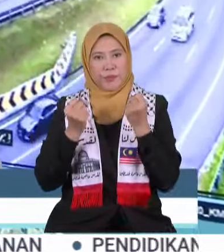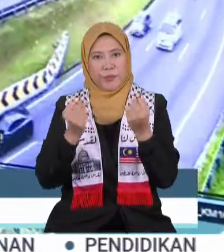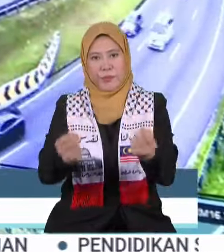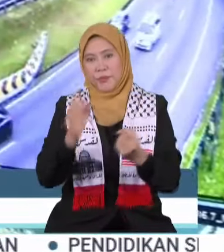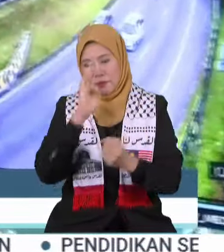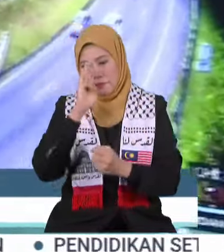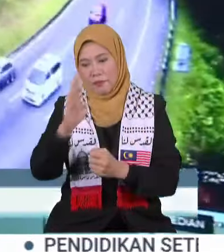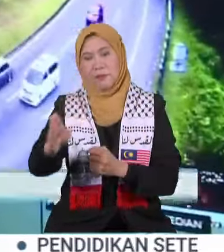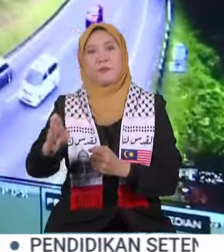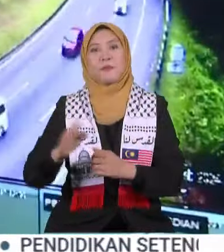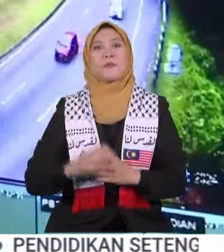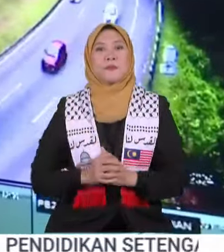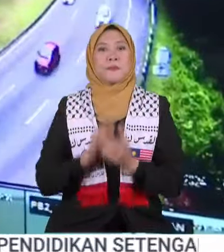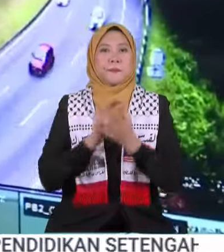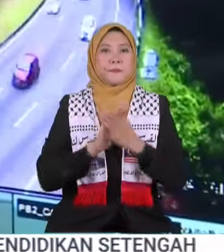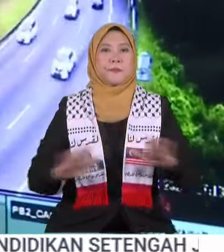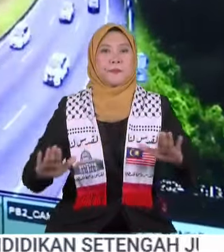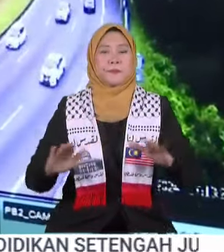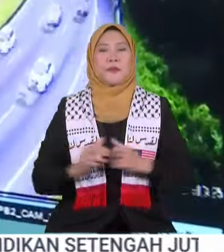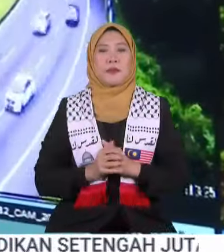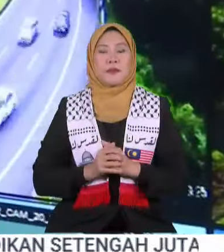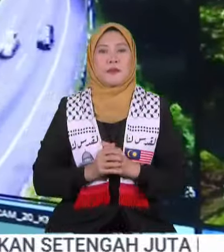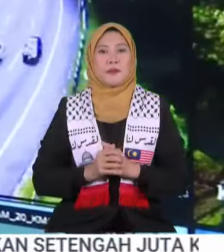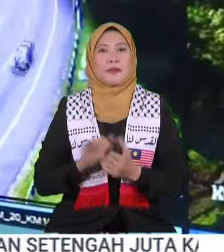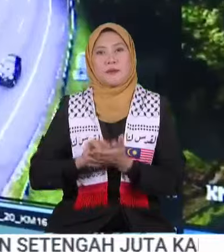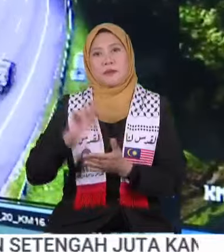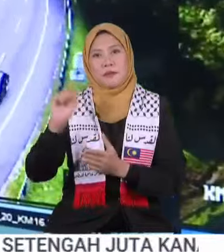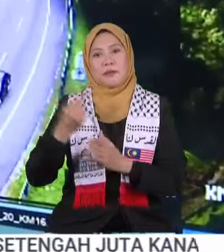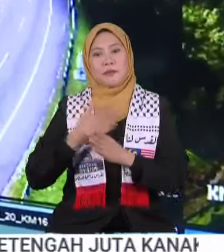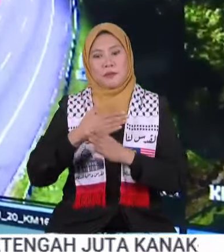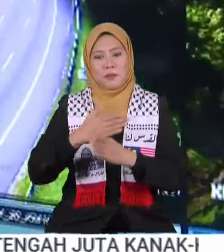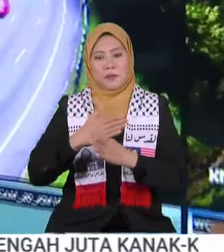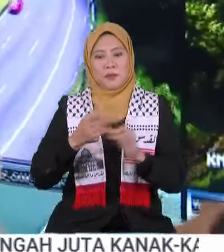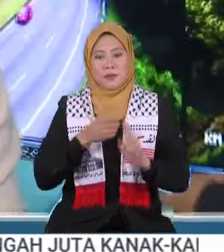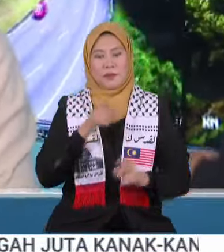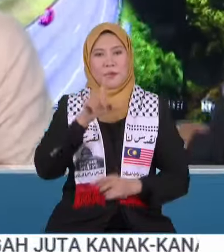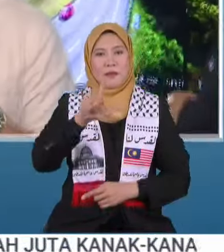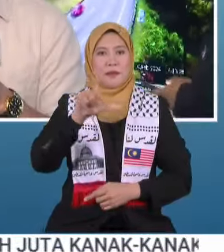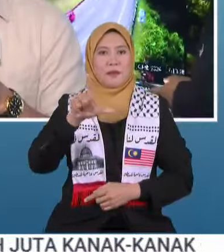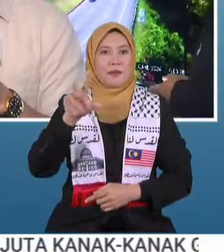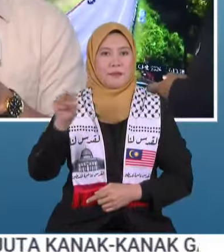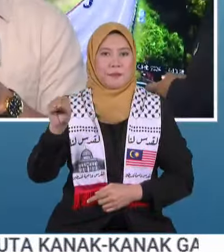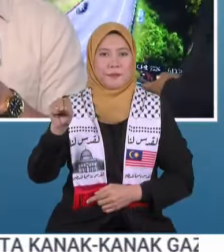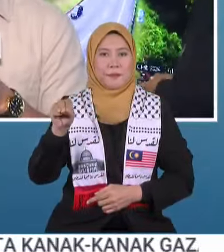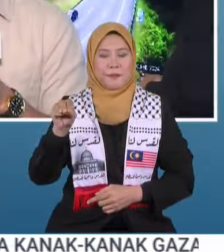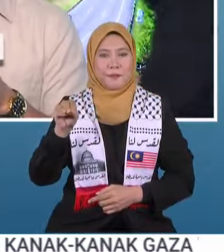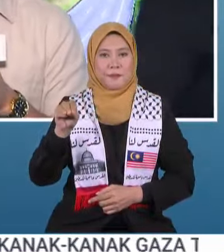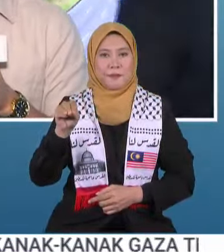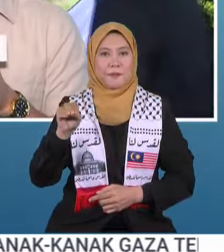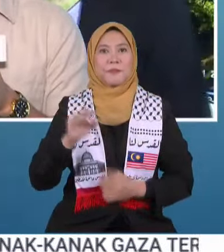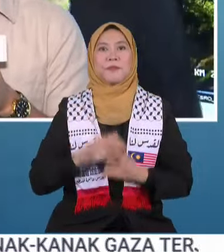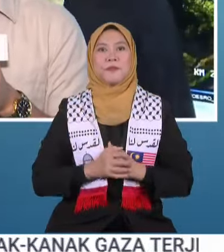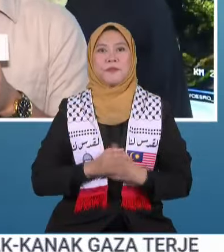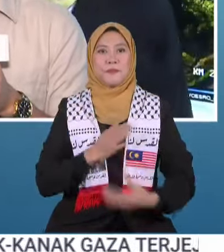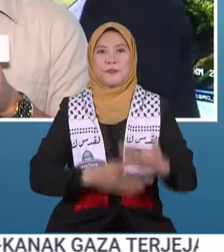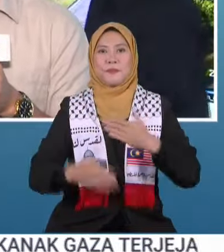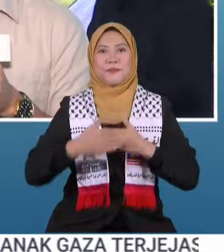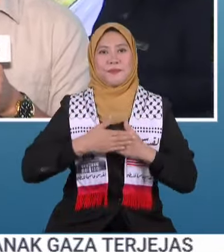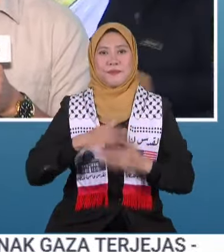anda. Itu sahaja yang dapat saya kongsikan, Nurul. Di saat ini langsung dari Lembaga Lebuh Raya Malaysia LLM Bangi, kembali ke